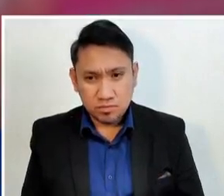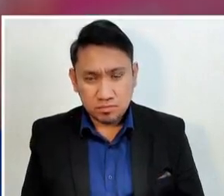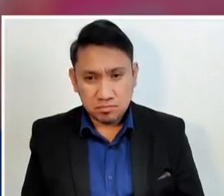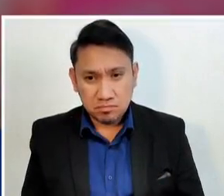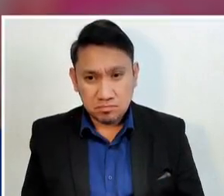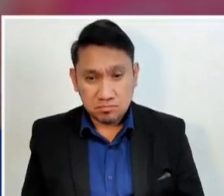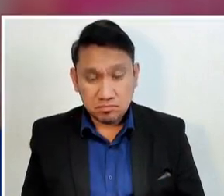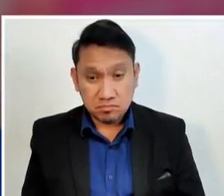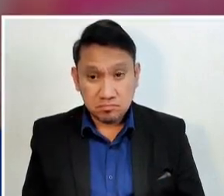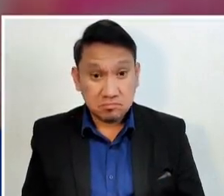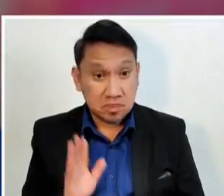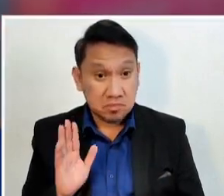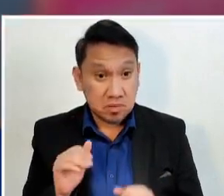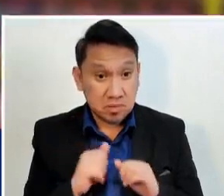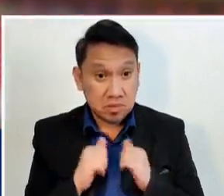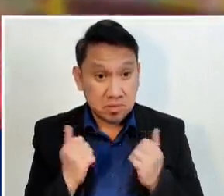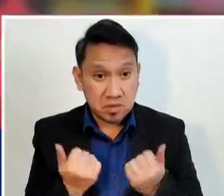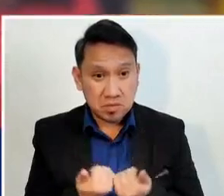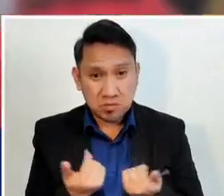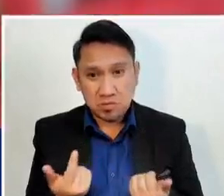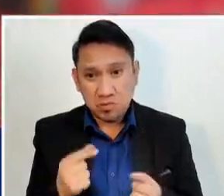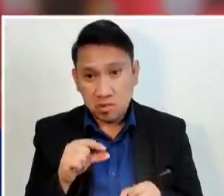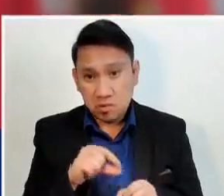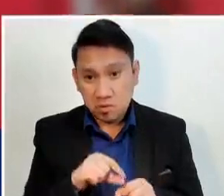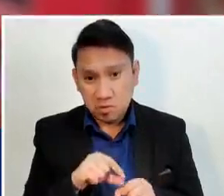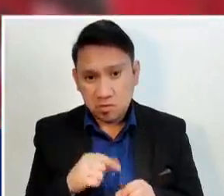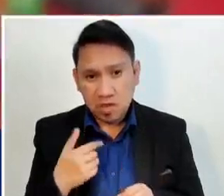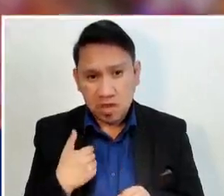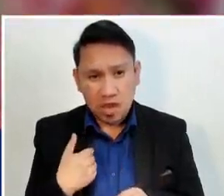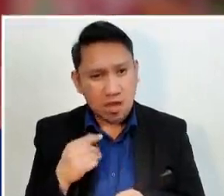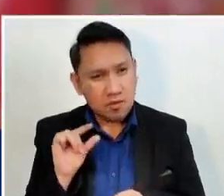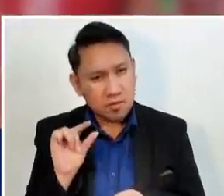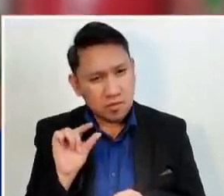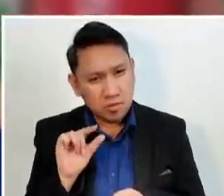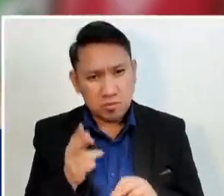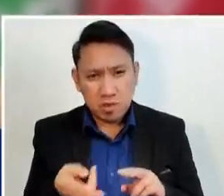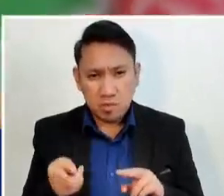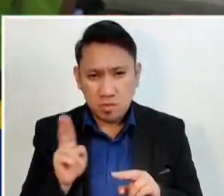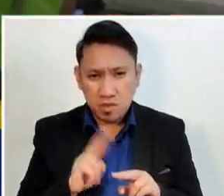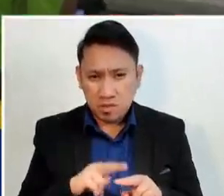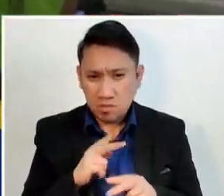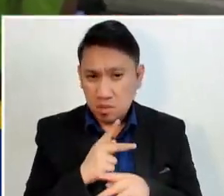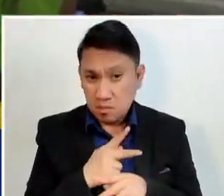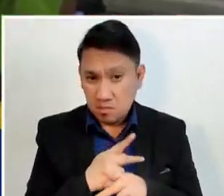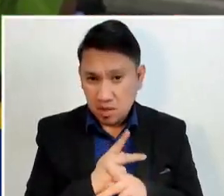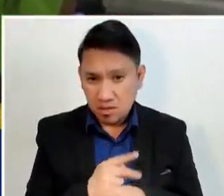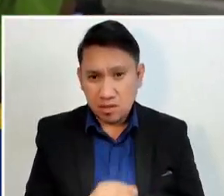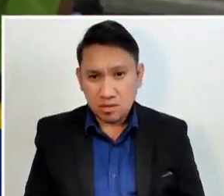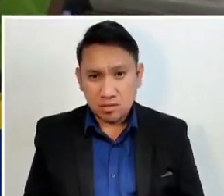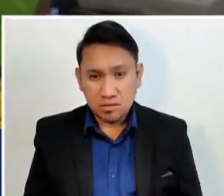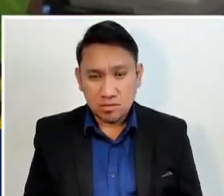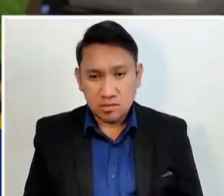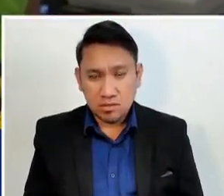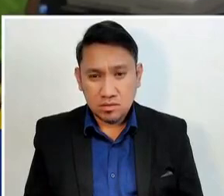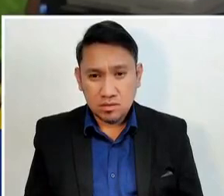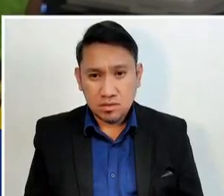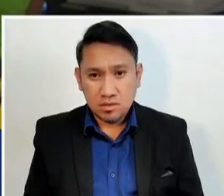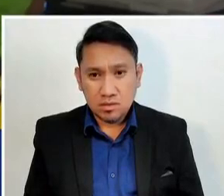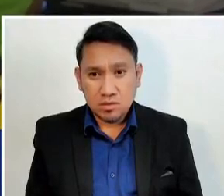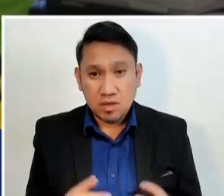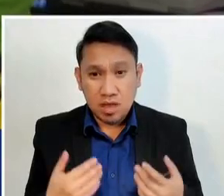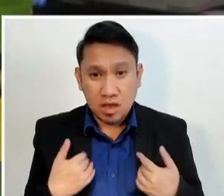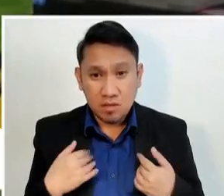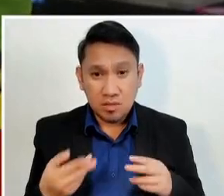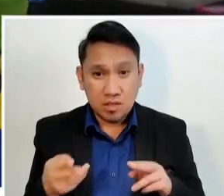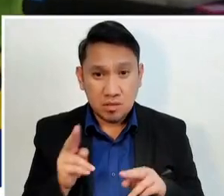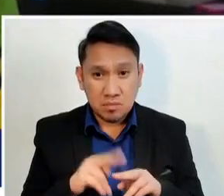ang asosasyon ng mga supermarket na may konting taas presyo sa ilang produkto. For certain stores, maaaring may konting uptake, but